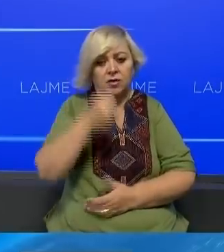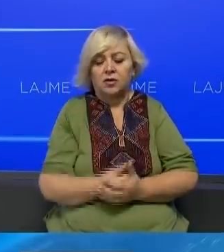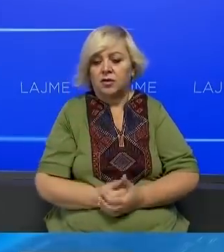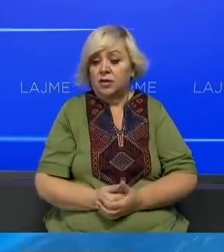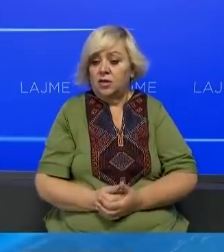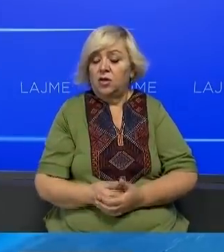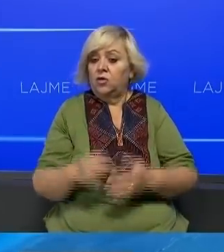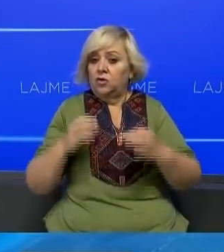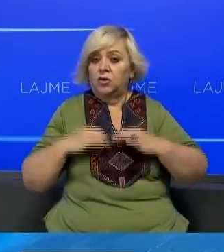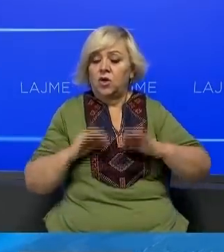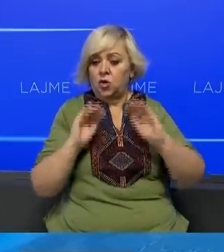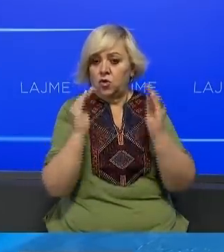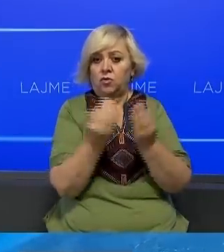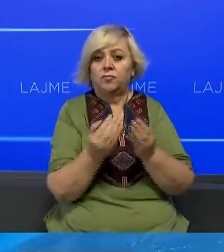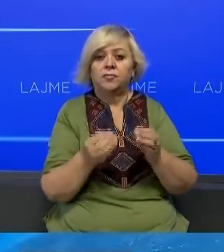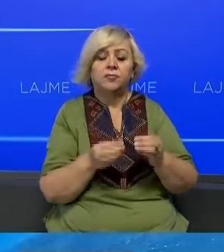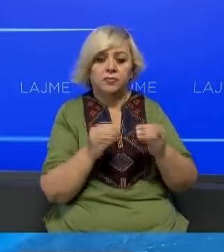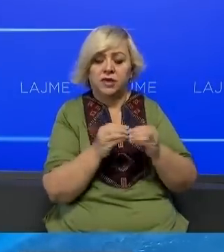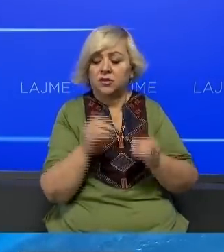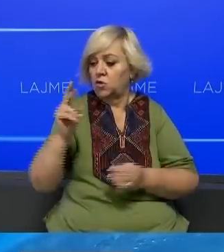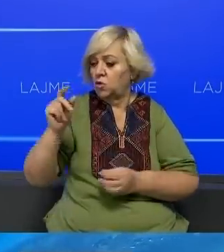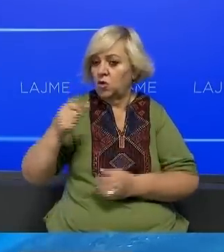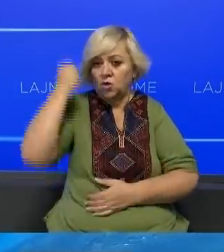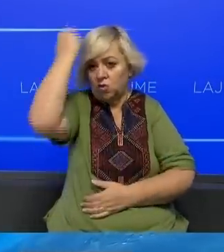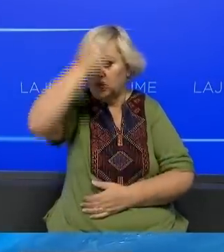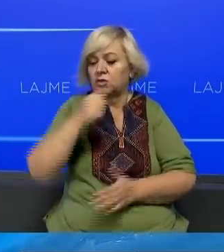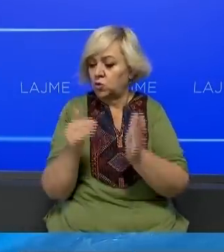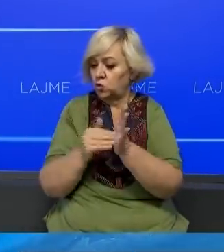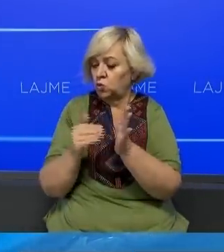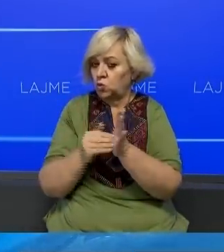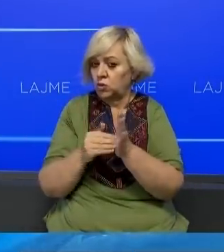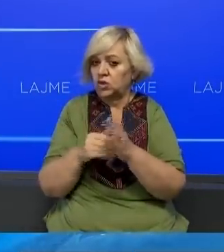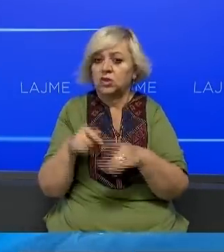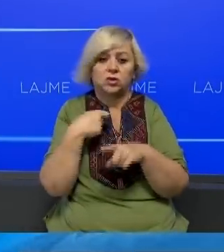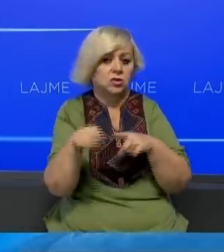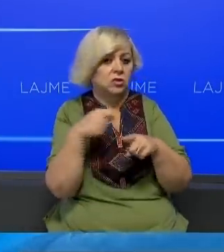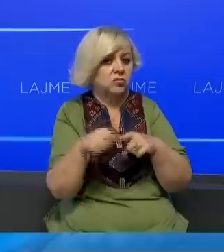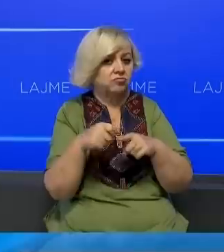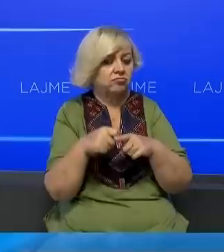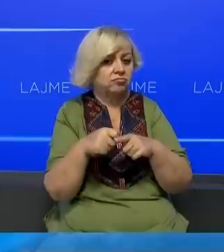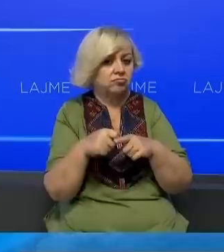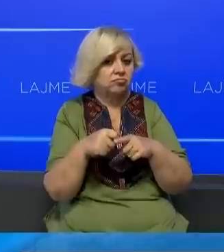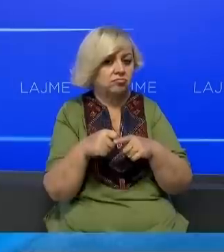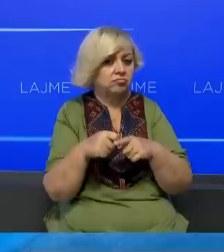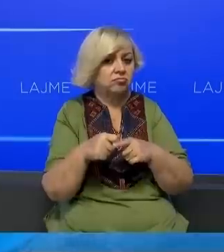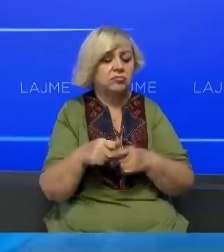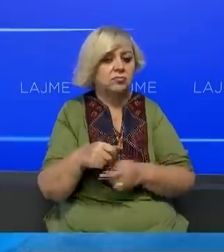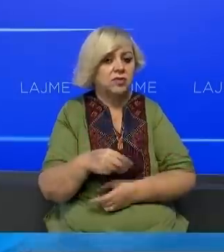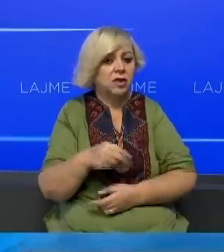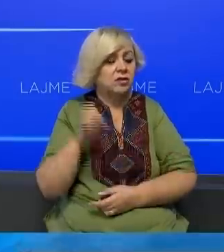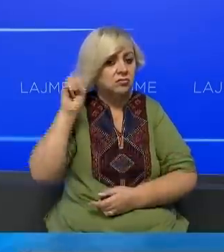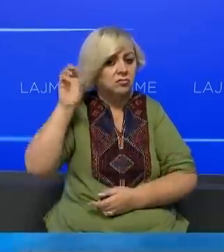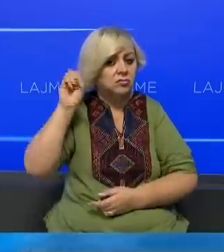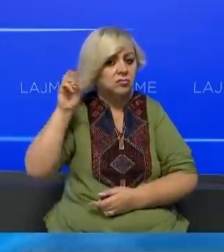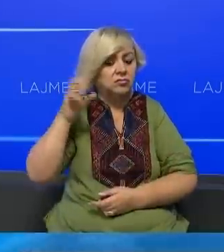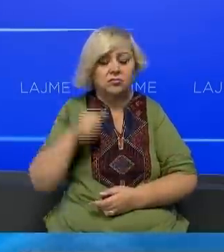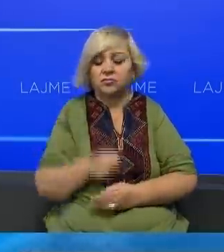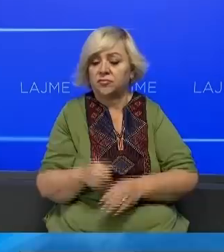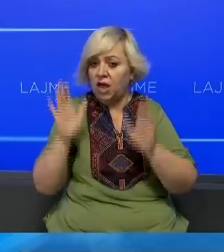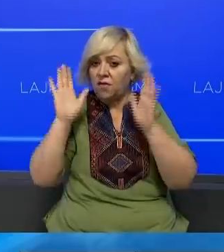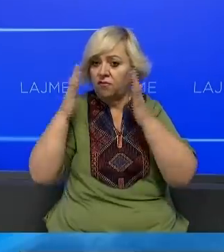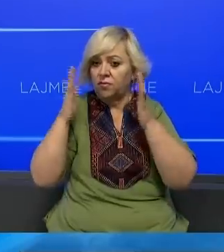Edhe kryetari i Odës Ekonomike, Berat Rukiqi, ka thënë se Kosova duhet ta zgjidhë çështjen e furnizimit me energji elektrike. Por mas një postimi